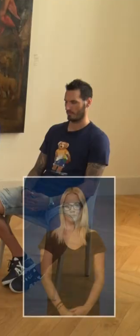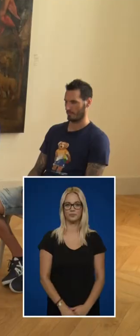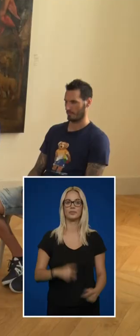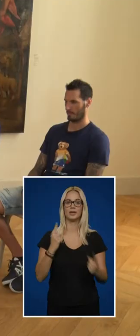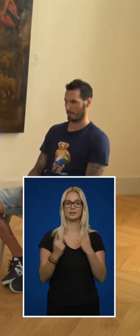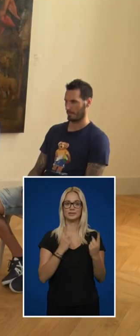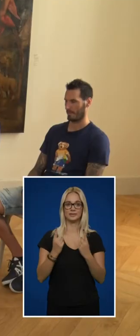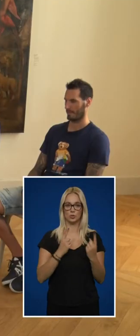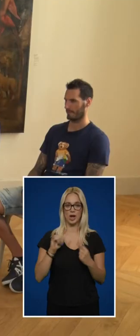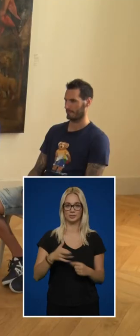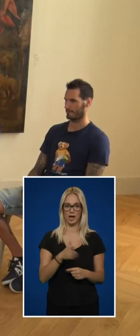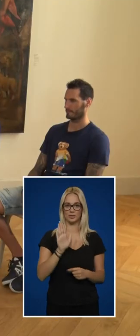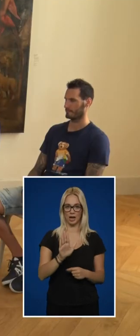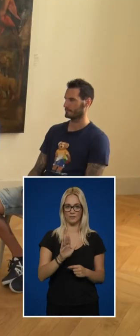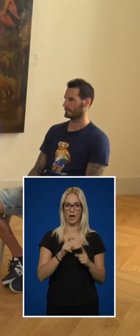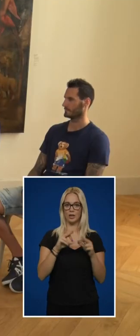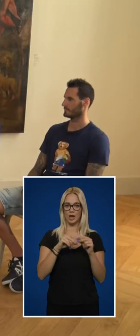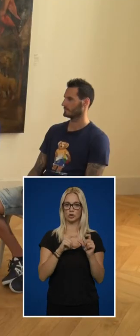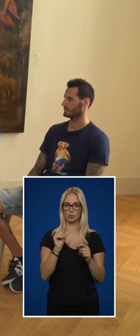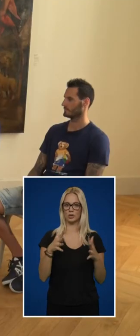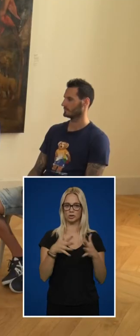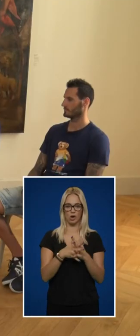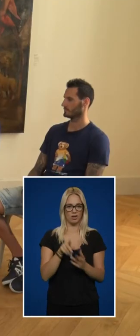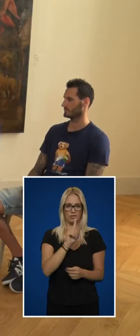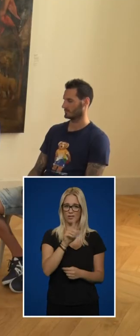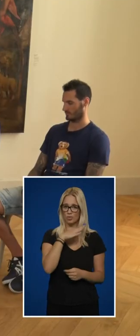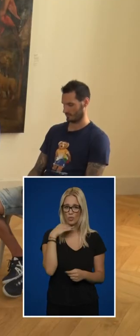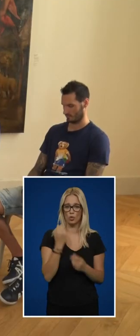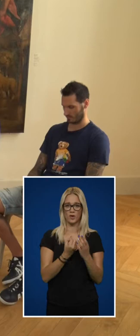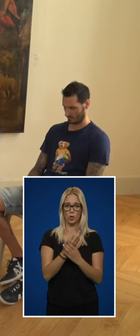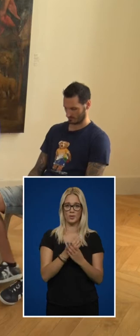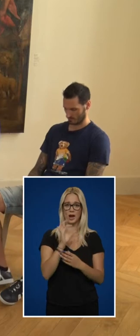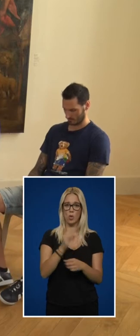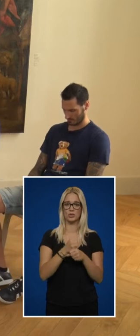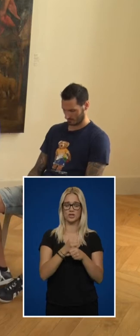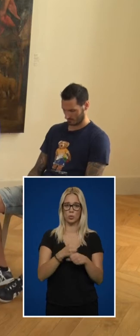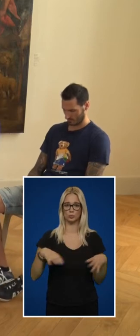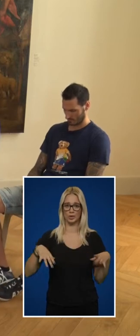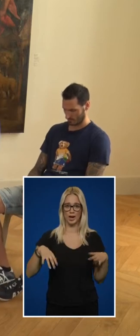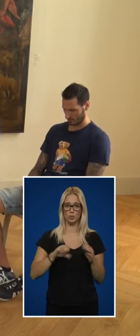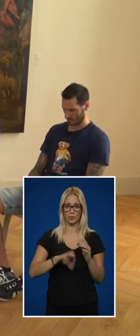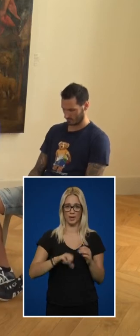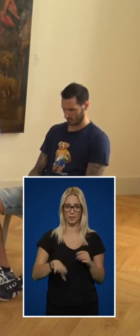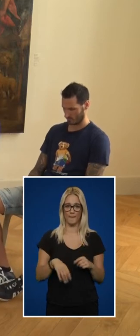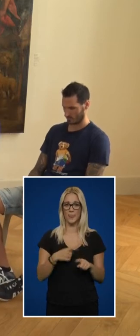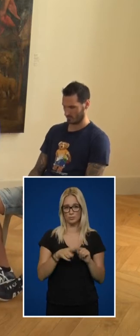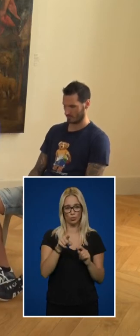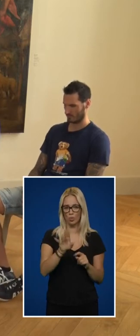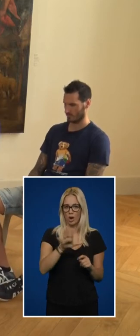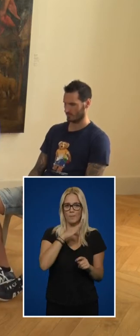zapravo nemaju dovoljno znanja na koji način odvajati otpad, na koji način mogu doprinijeti osobnim